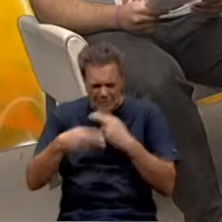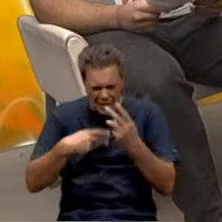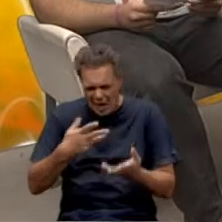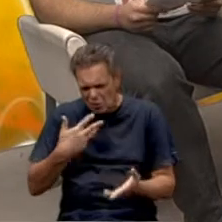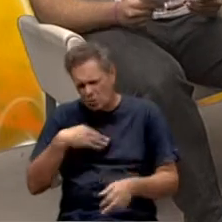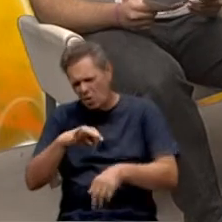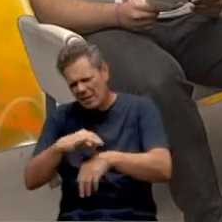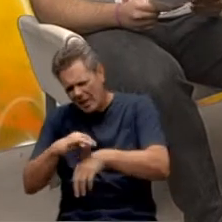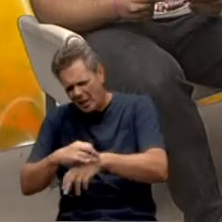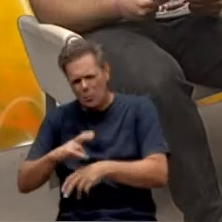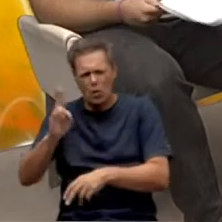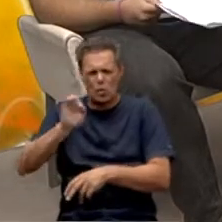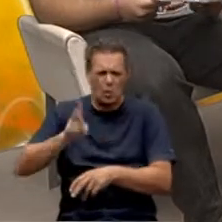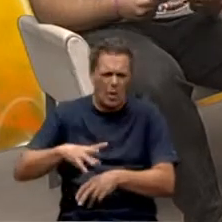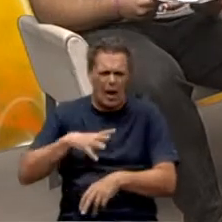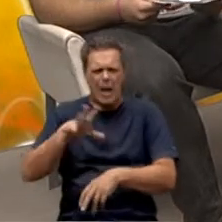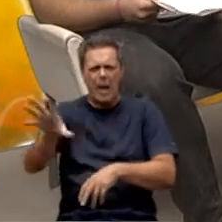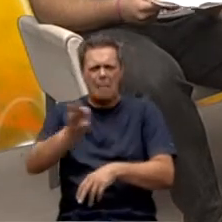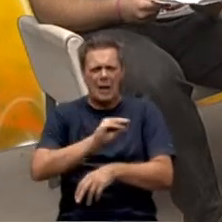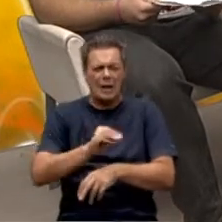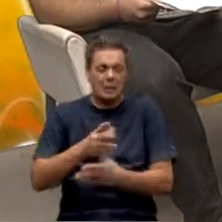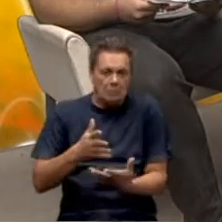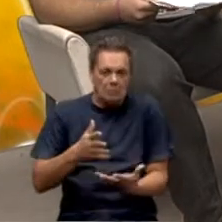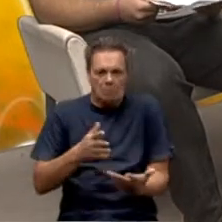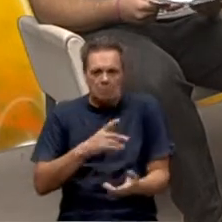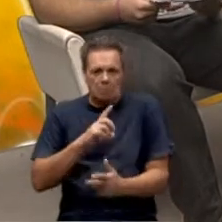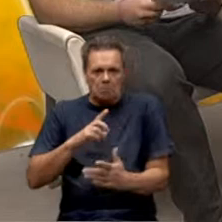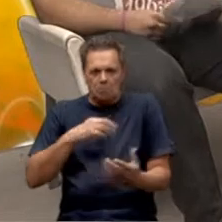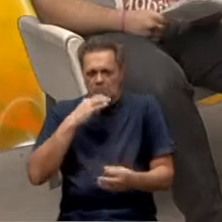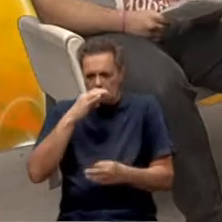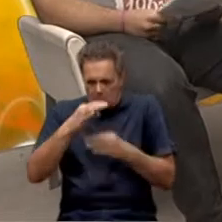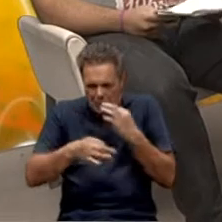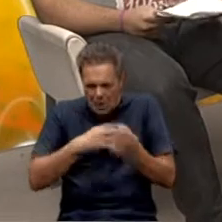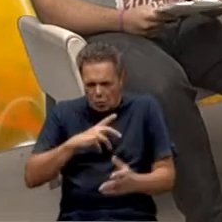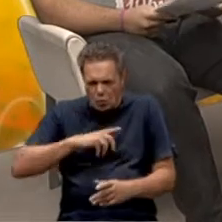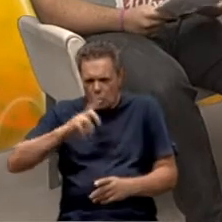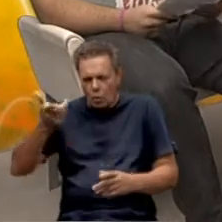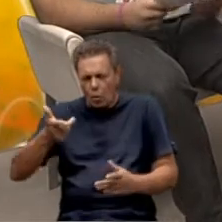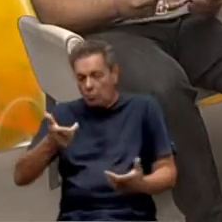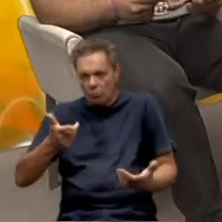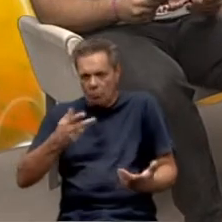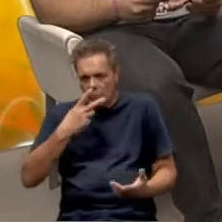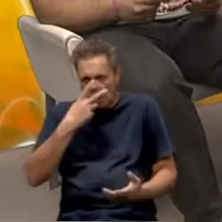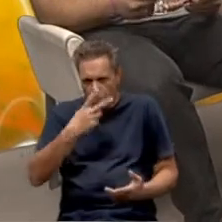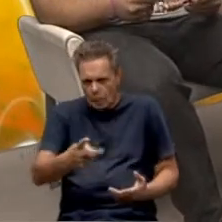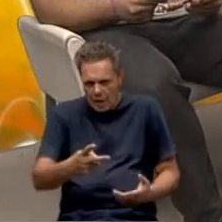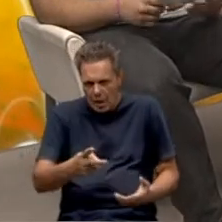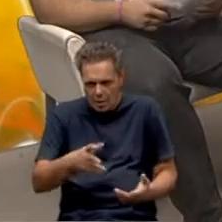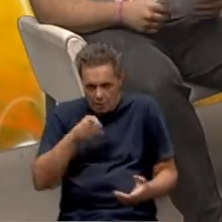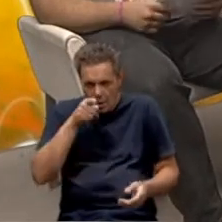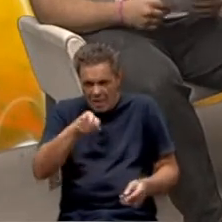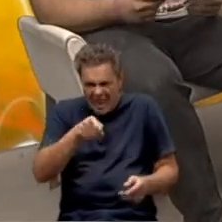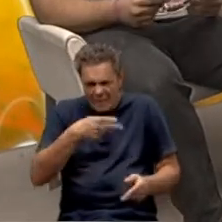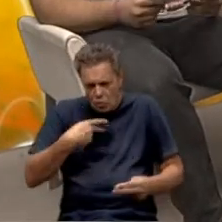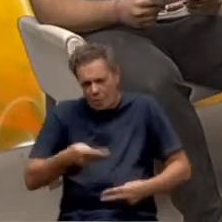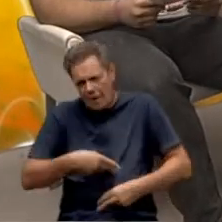na terapije struje, magneta, liječio sam ligamente. Da bi otkrili na kraju kada to nije pomoglo, tek su me tada poslali